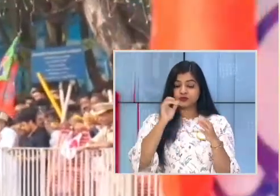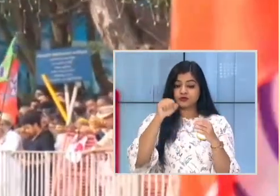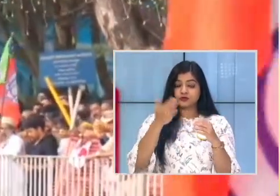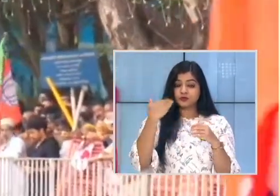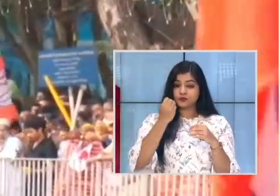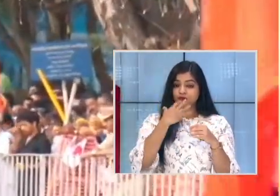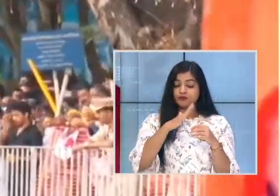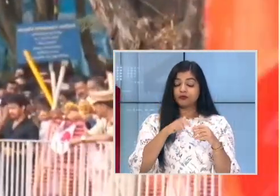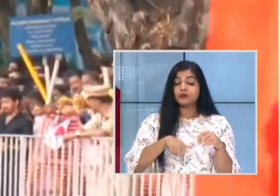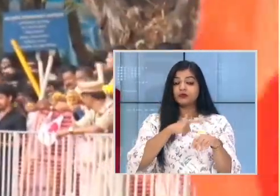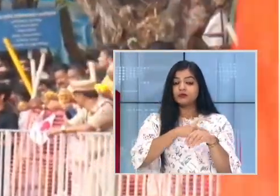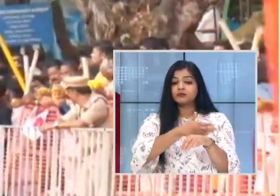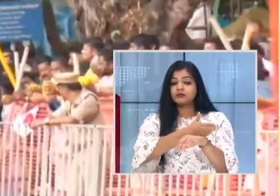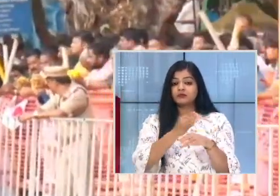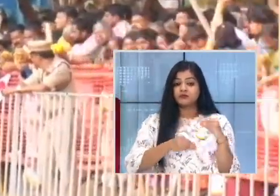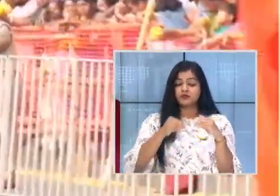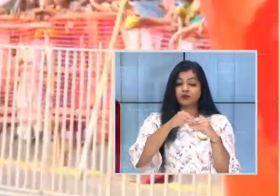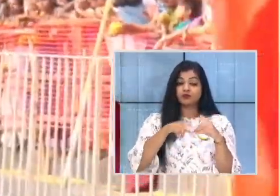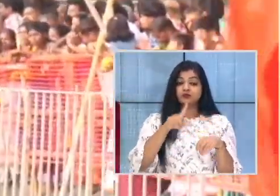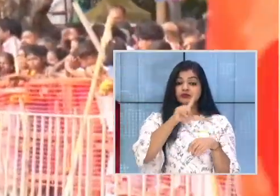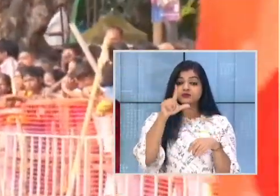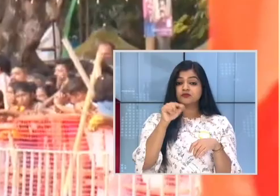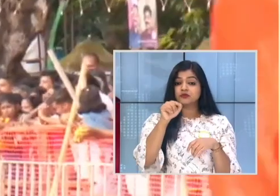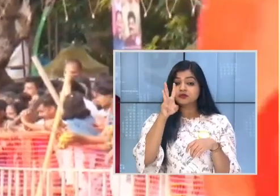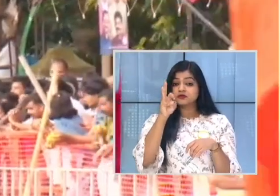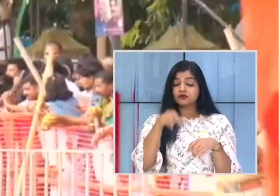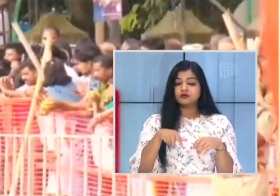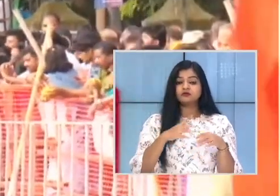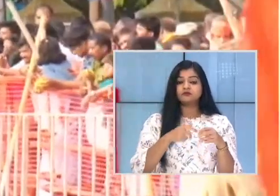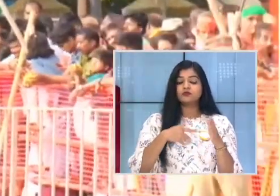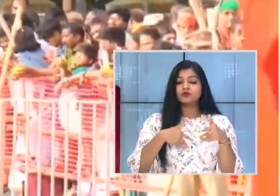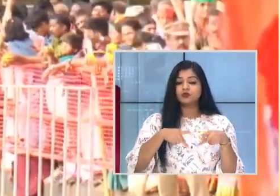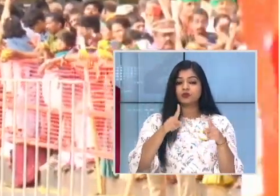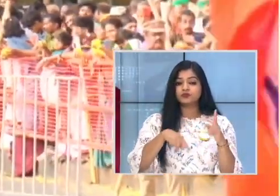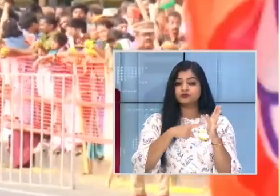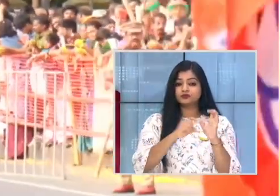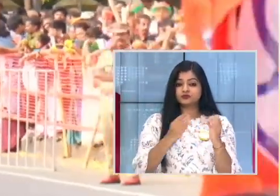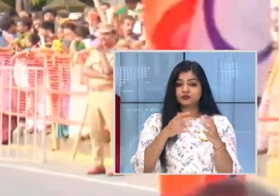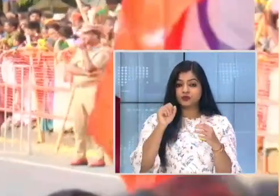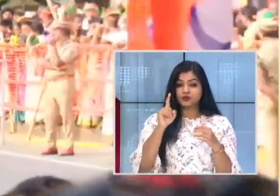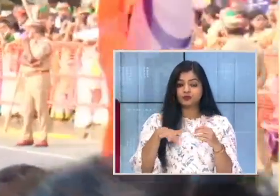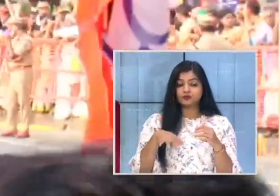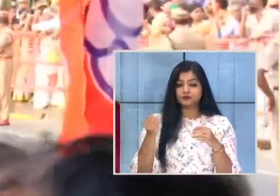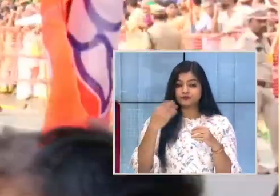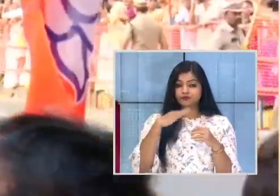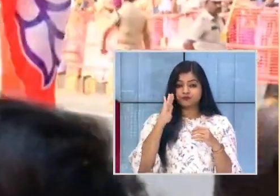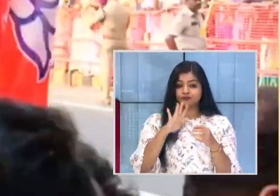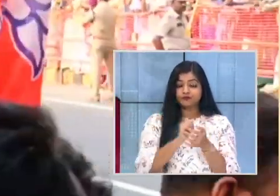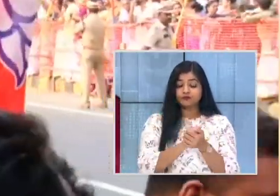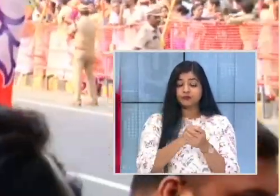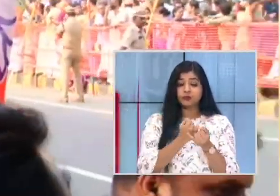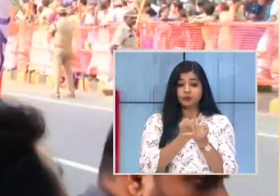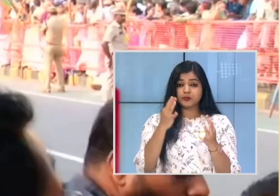ഇനി ആരംഭിക്കുകയുള്ളൂ എന്നുള്ളൊരു അവസാന ഒരറിയിപ്പ് വന്നിട്ടുണ്ട്. എന്തായാലും വലിയ ആളുകൾ, ഒത്തിരി ആളുകൾ ഇവിടെ ഇരു